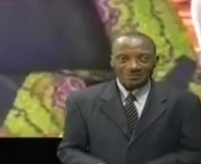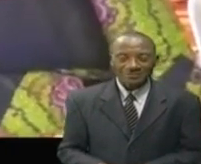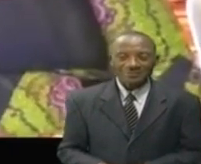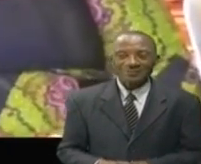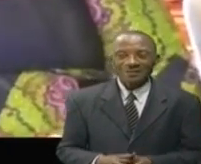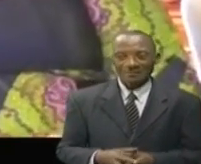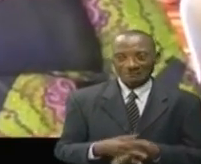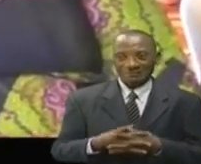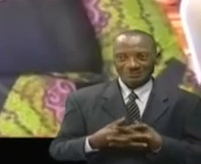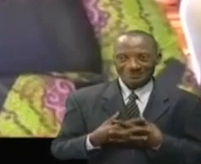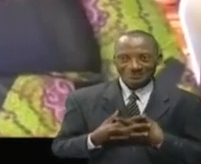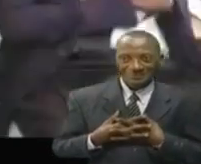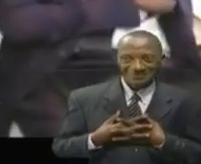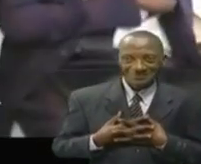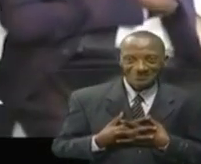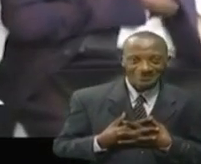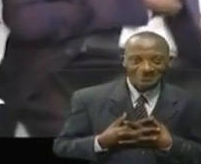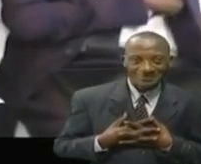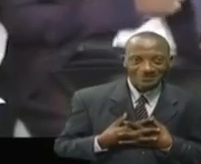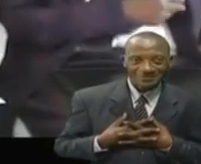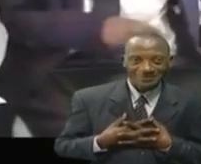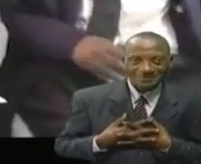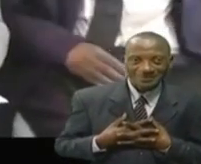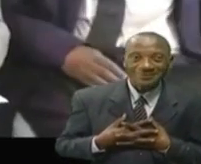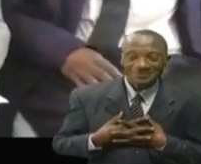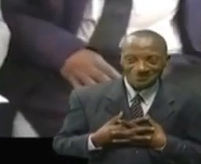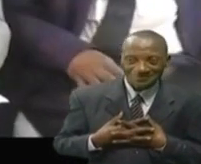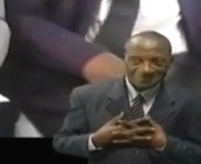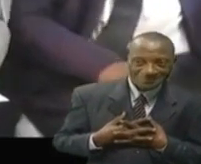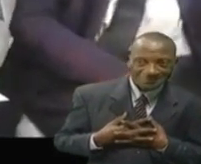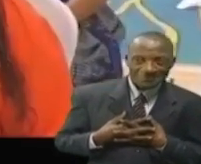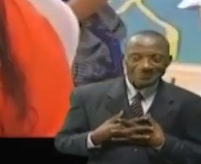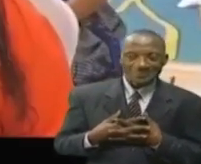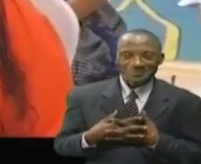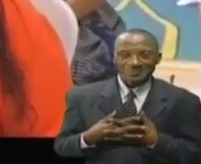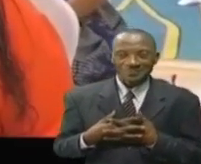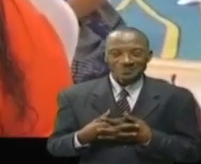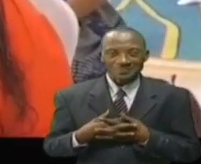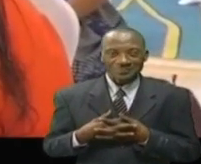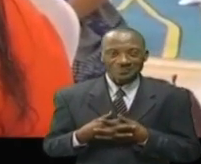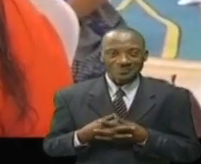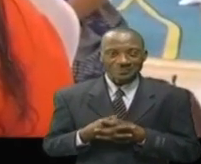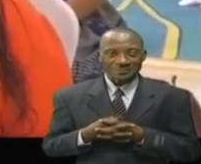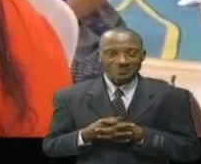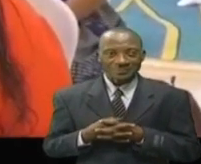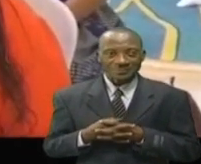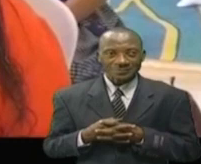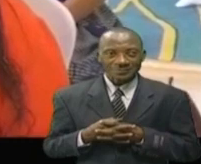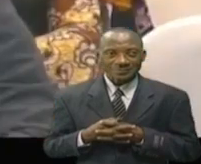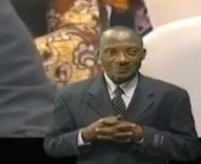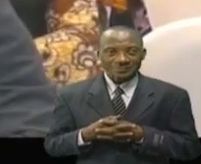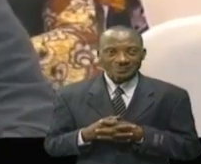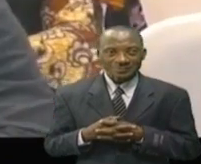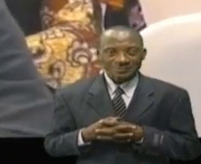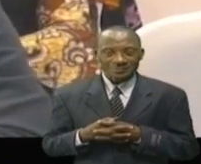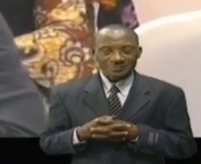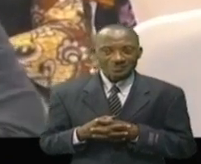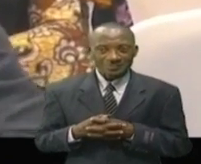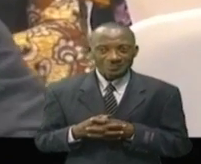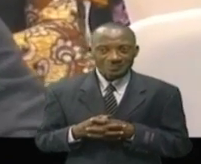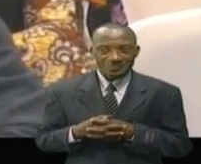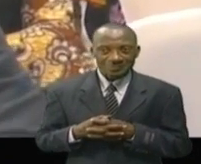faveur des populations. Un des défis auxquels nous devons cependant faire face est